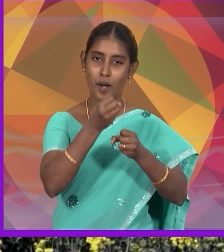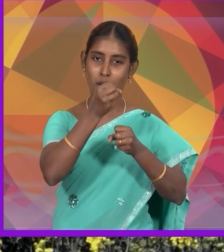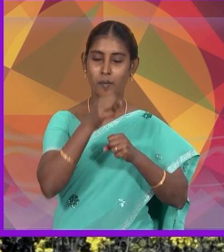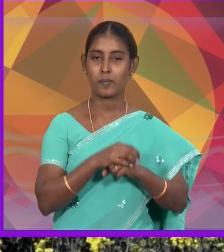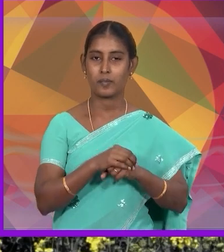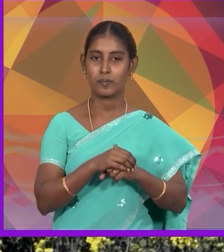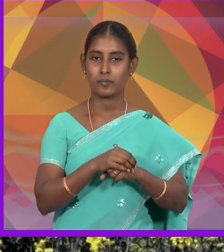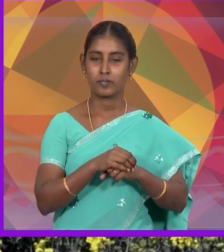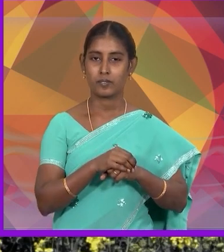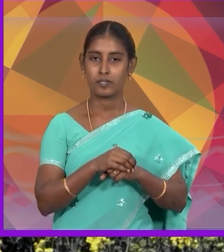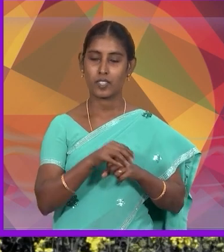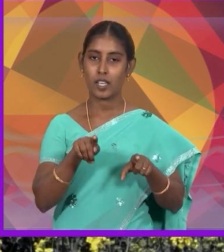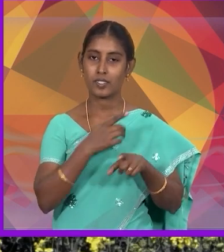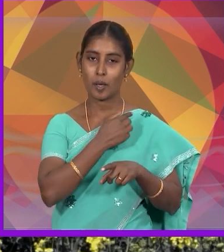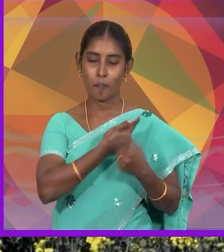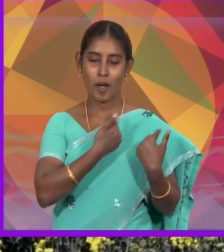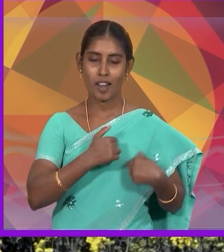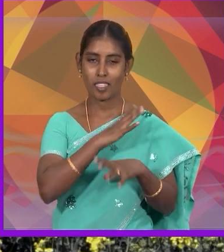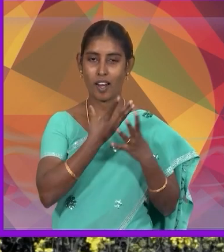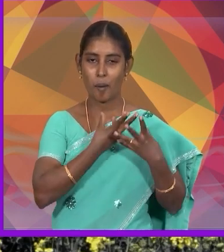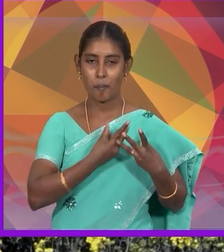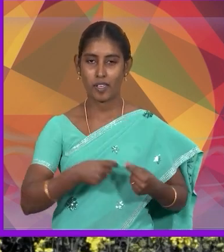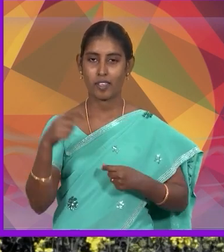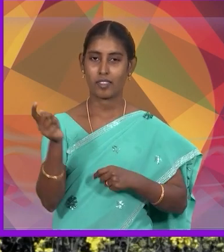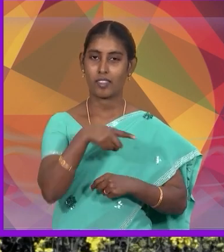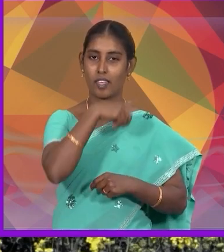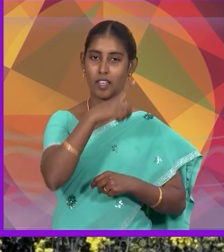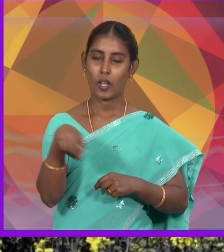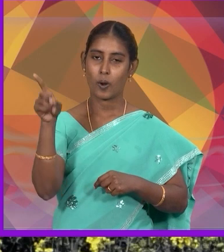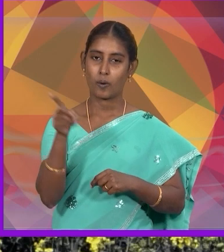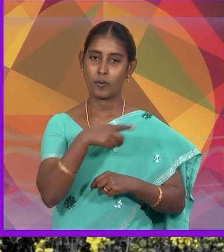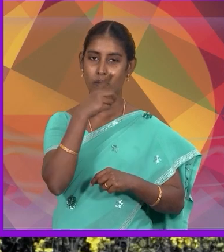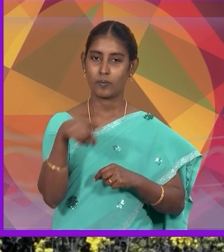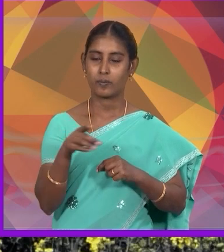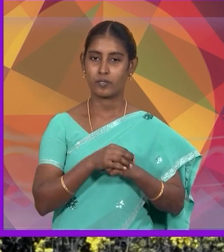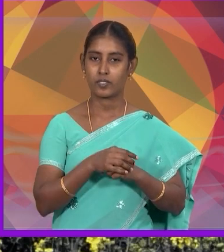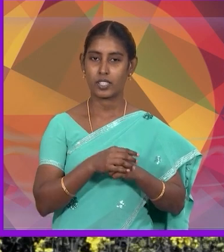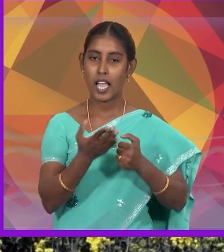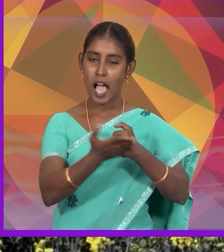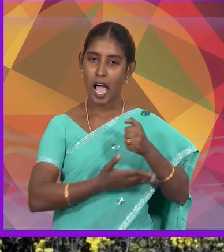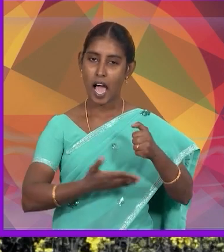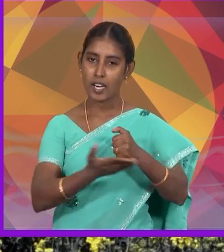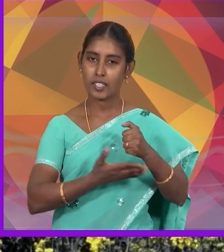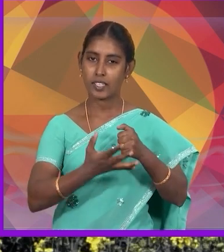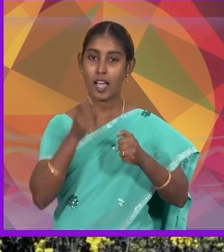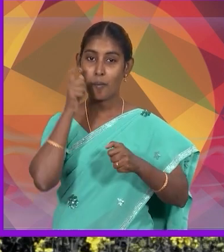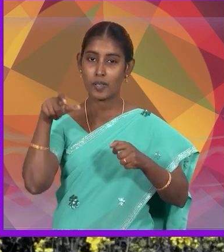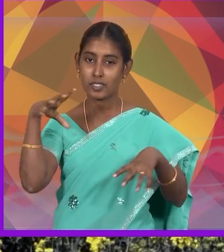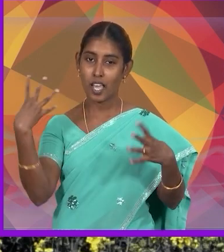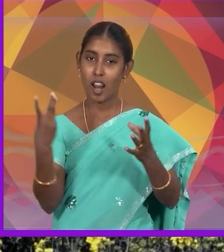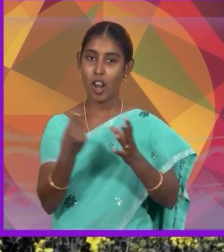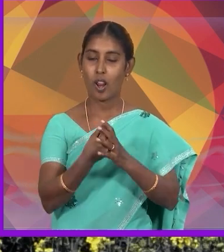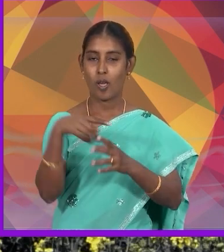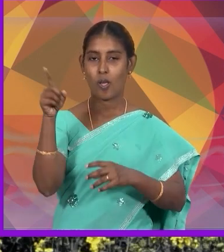இளங்கனி ஏழையிலோ, மனதையெல்லாம் மயக்குதமா இளே இளங்கனி ஏழையிலோ, அறுப்பதுக்கு ஆளுக்கெல்லாம்